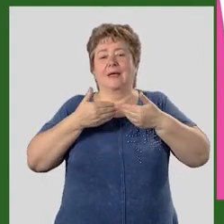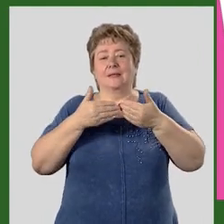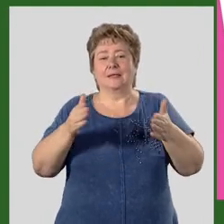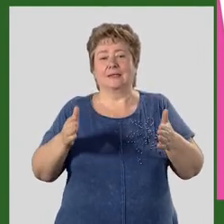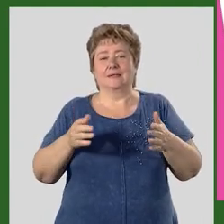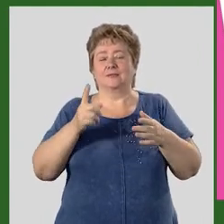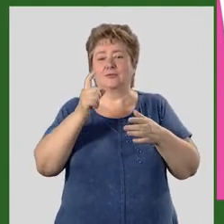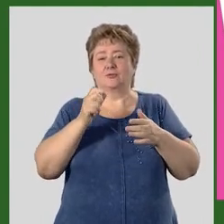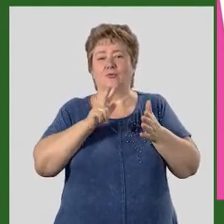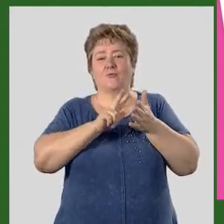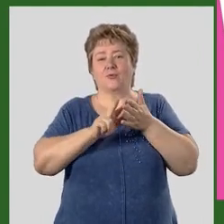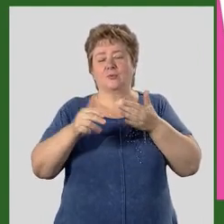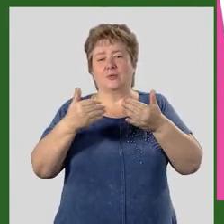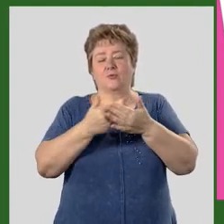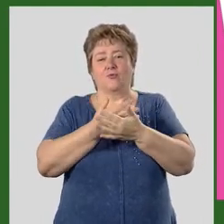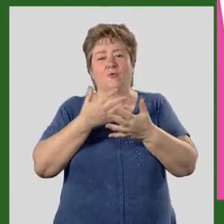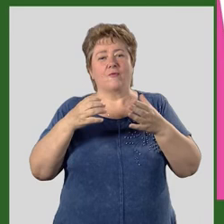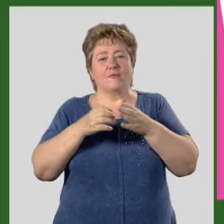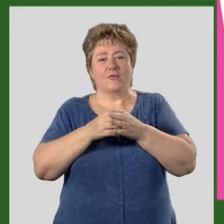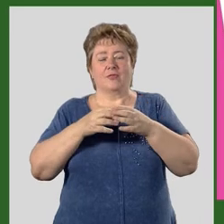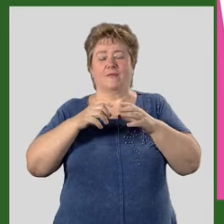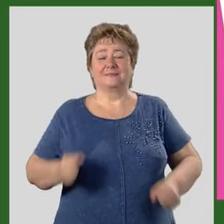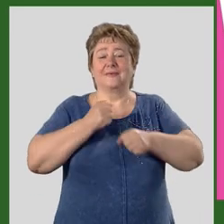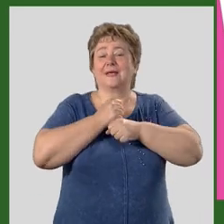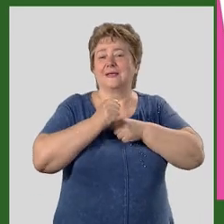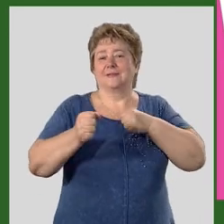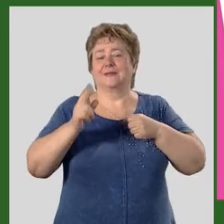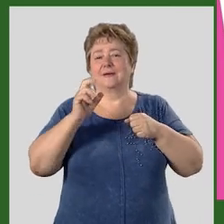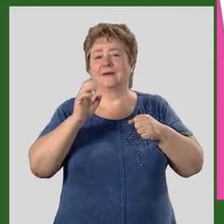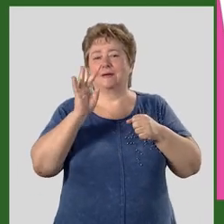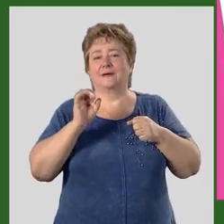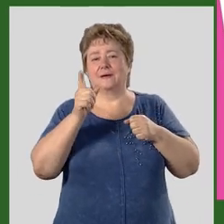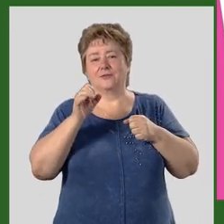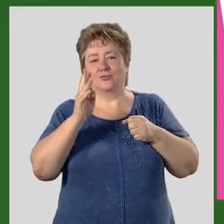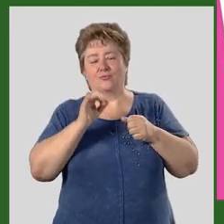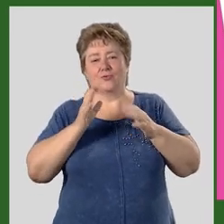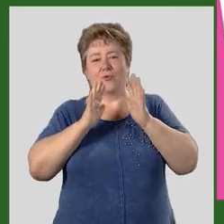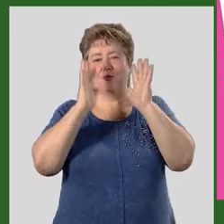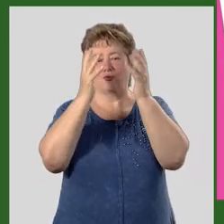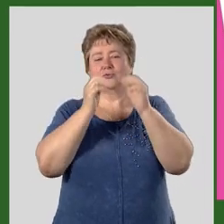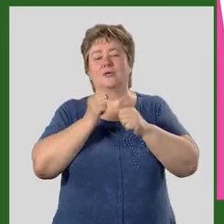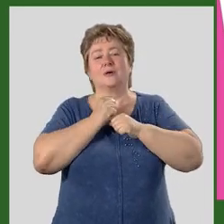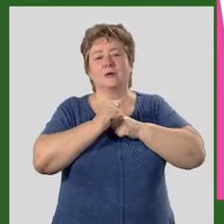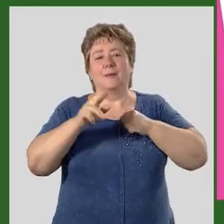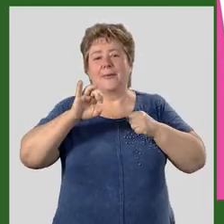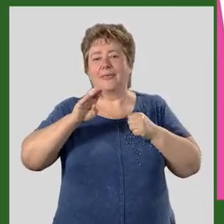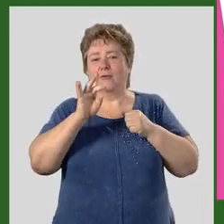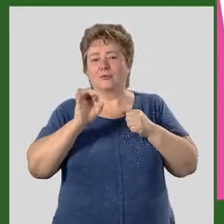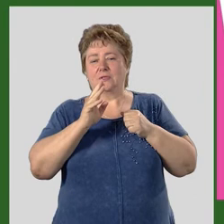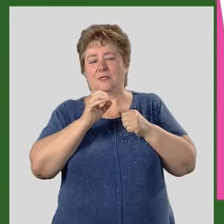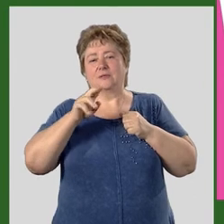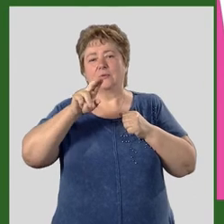открыто 180 новых видов растений. Основал Карагачевую рощу. Основал